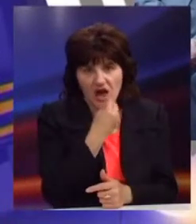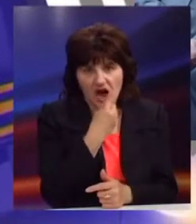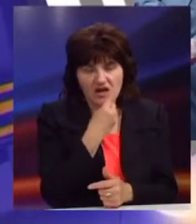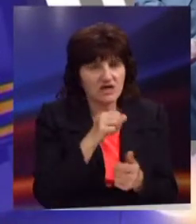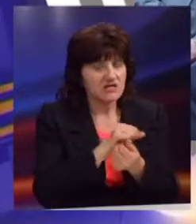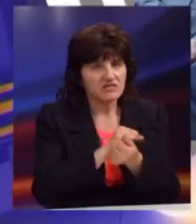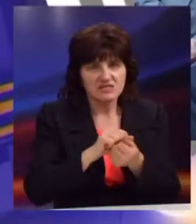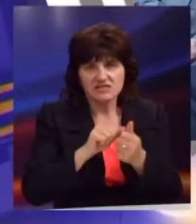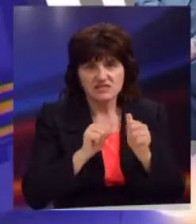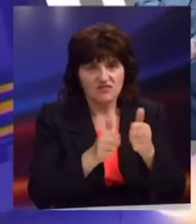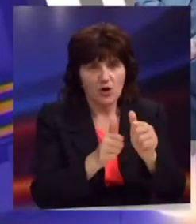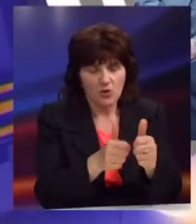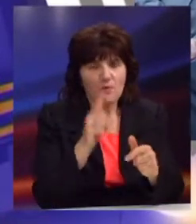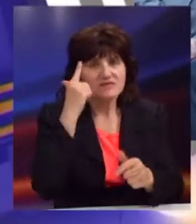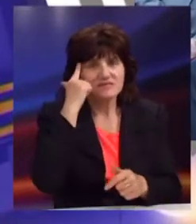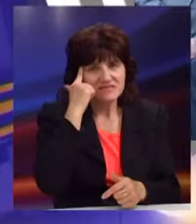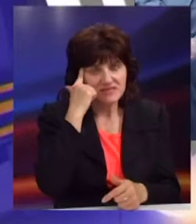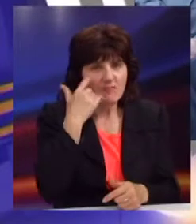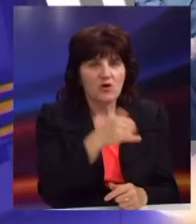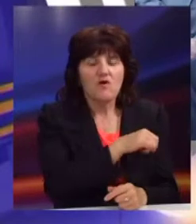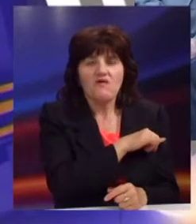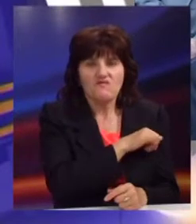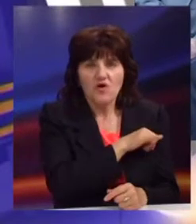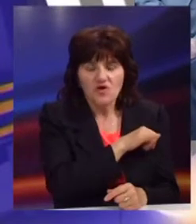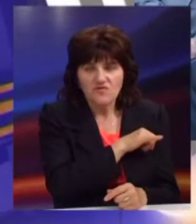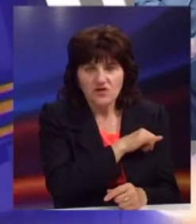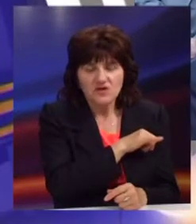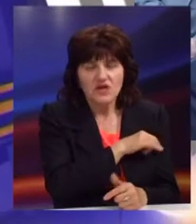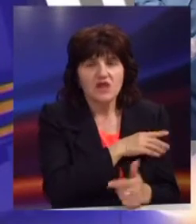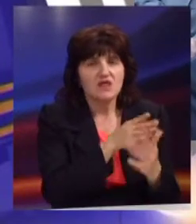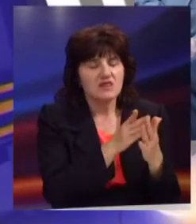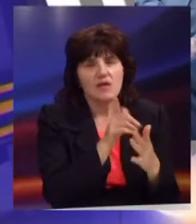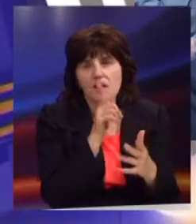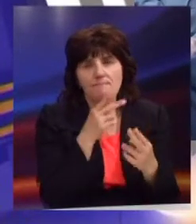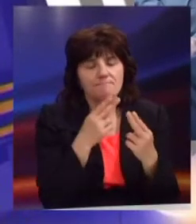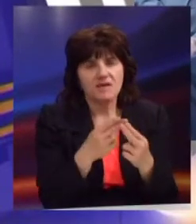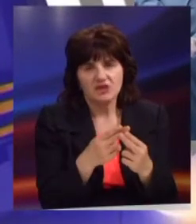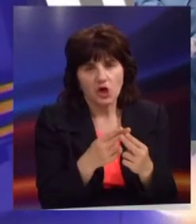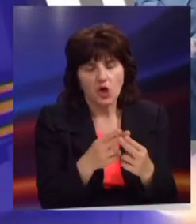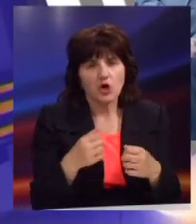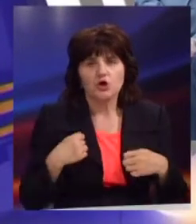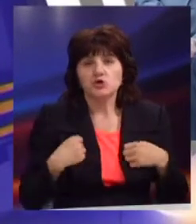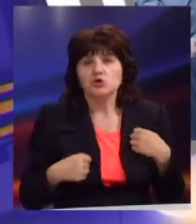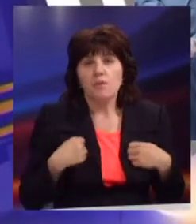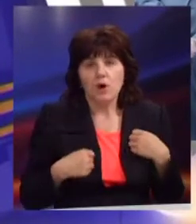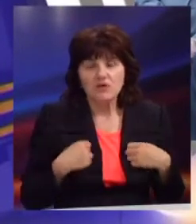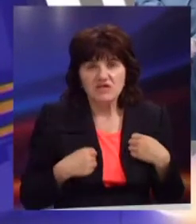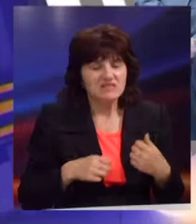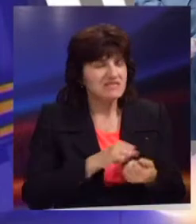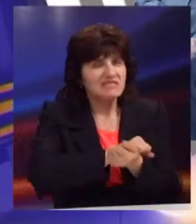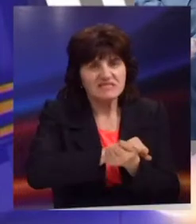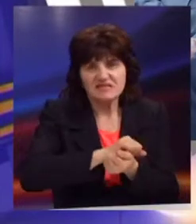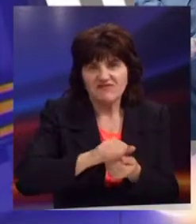je hrana i sve oko hrane, a mi znamo da Vojvodina i Vojvodini je veoma bitno, a naravno